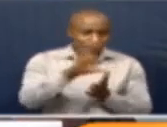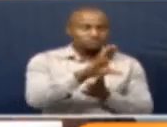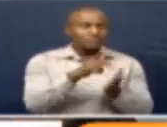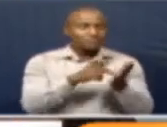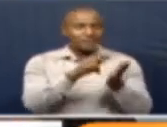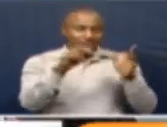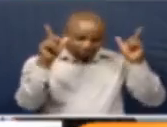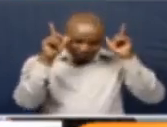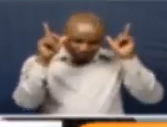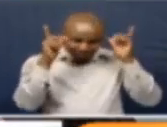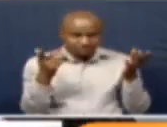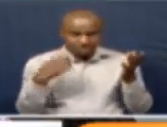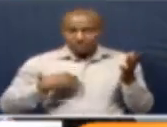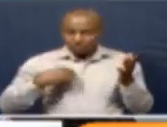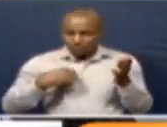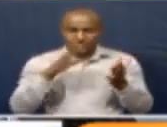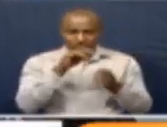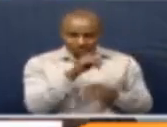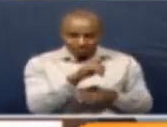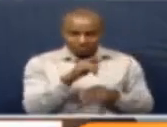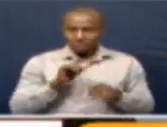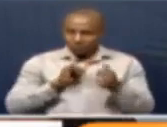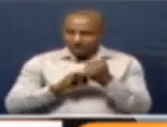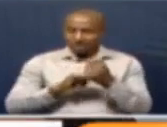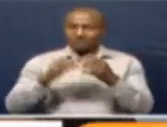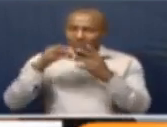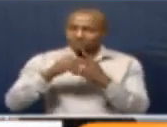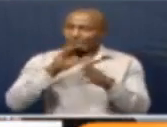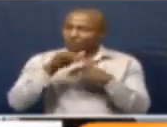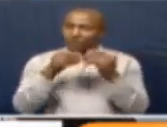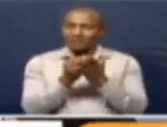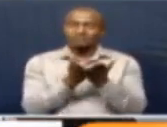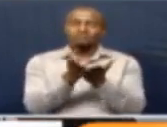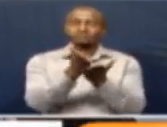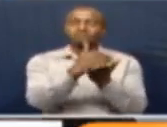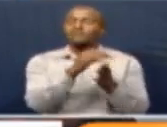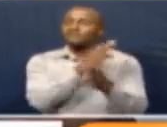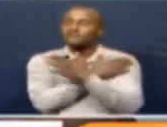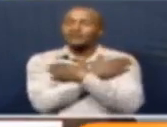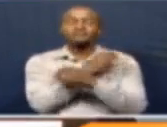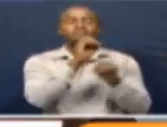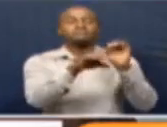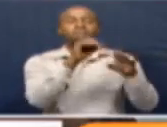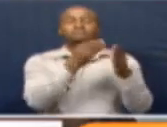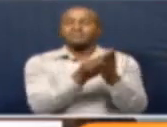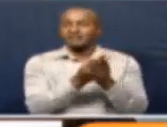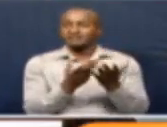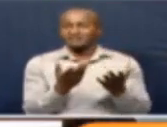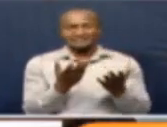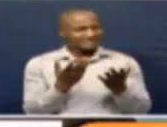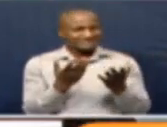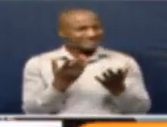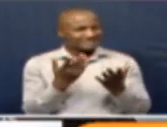nguo ya bwana itatoka pale, pesa ya mke itatoka pale, pesa ya pete itatoka pale. Sasa nataka kukuambia, mwanamume atasikiaje uchungu